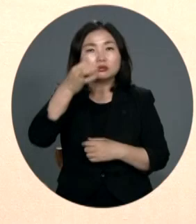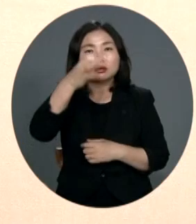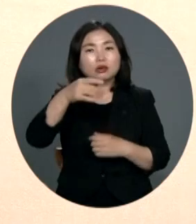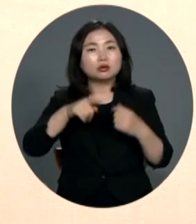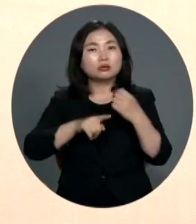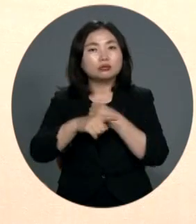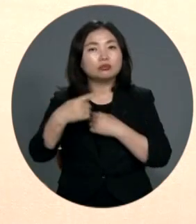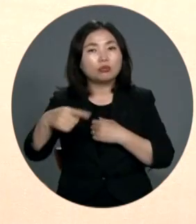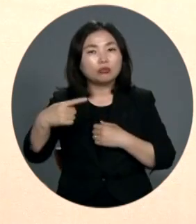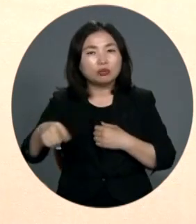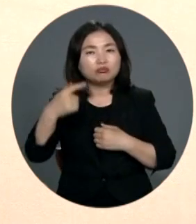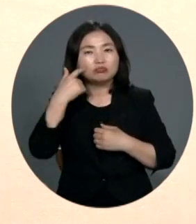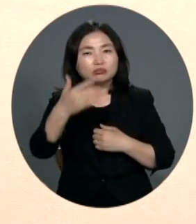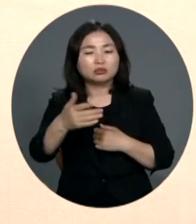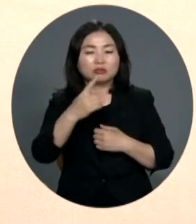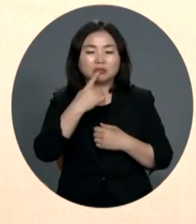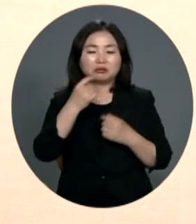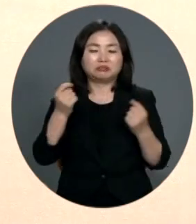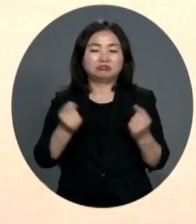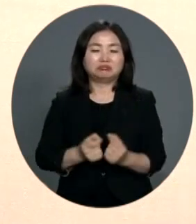것이냐는 질문에 말을 아꼈습니다.